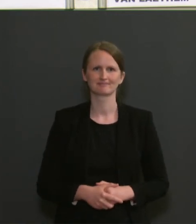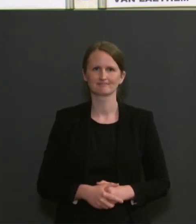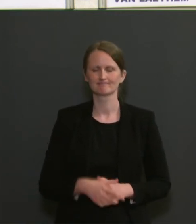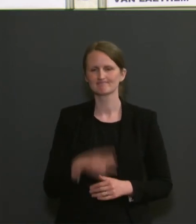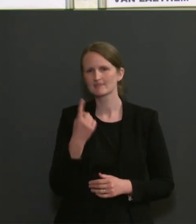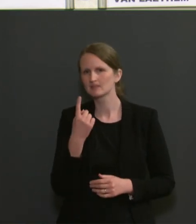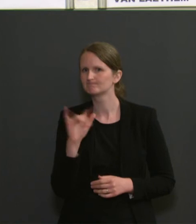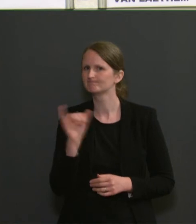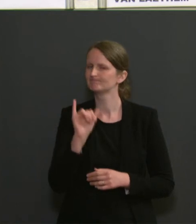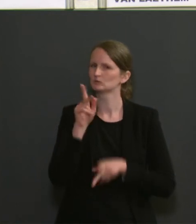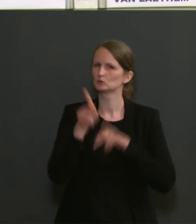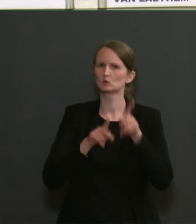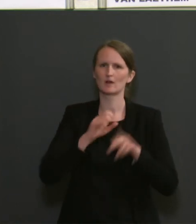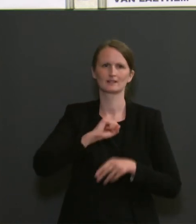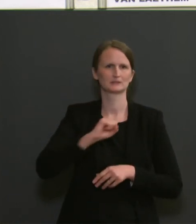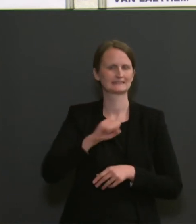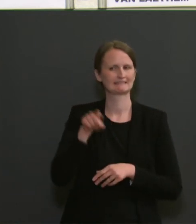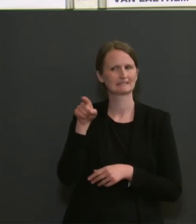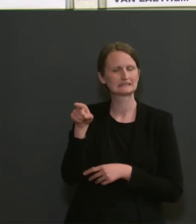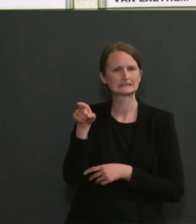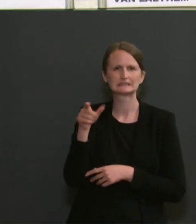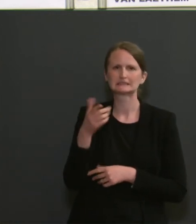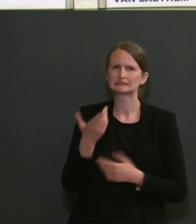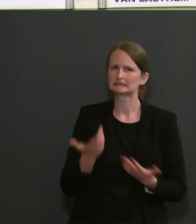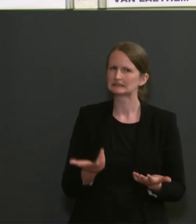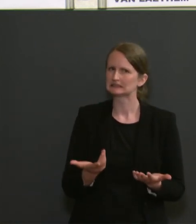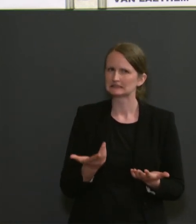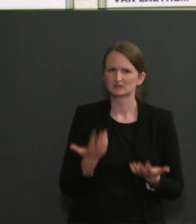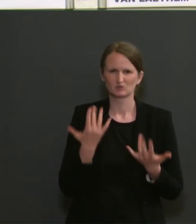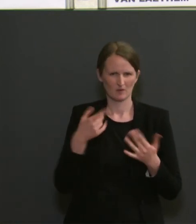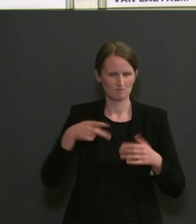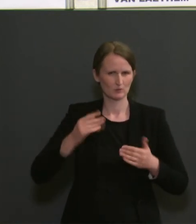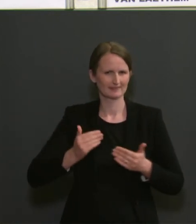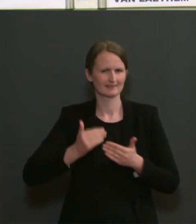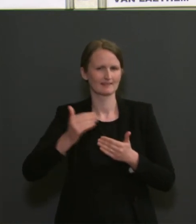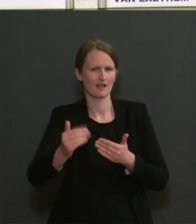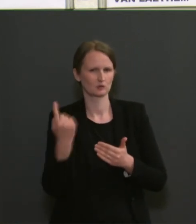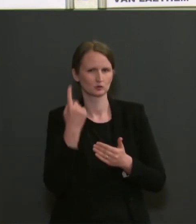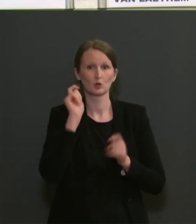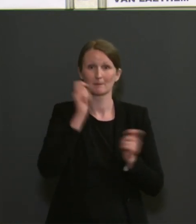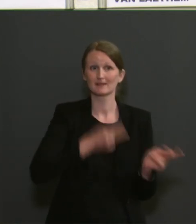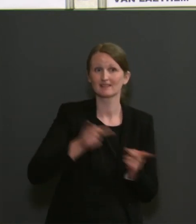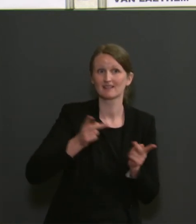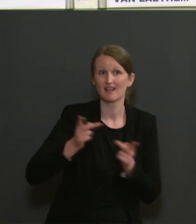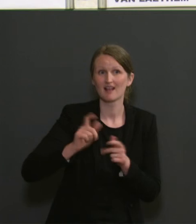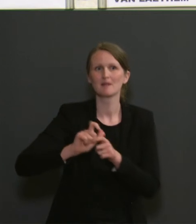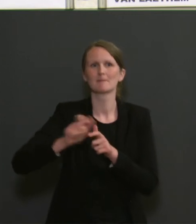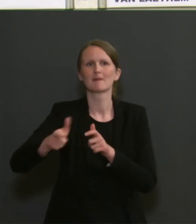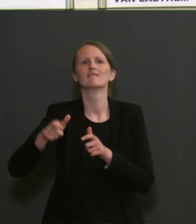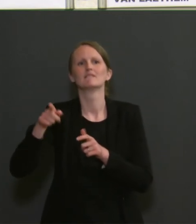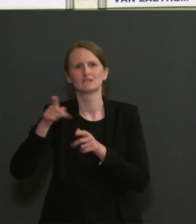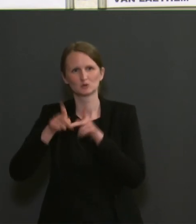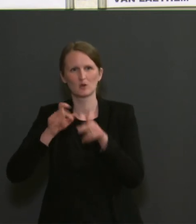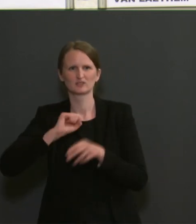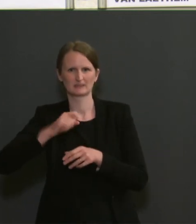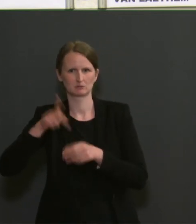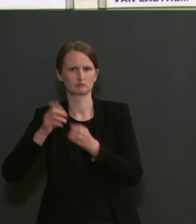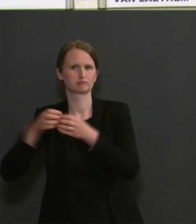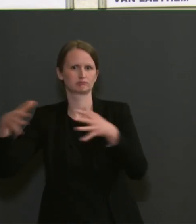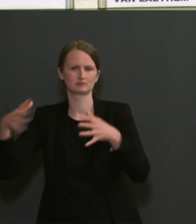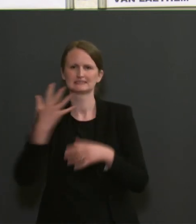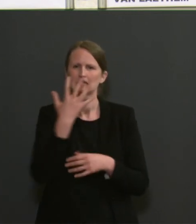qu'on a toujours un peu de retard par rapport aux soins intensifs, au moins de 5 à 7 jours. on a une augmentation